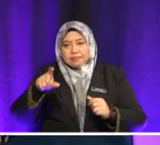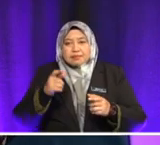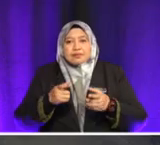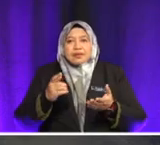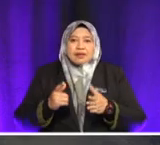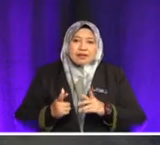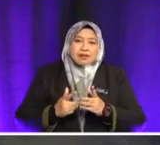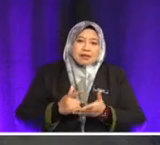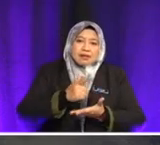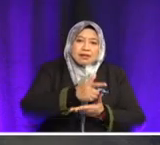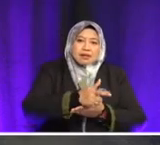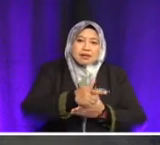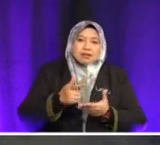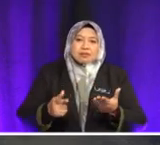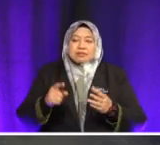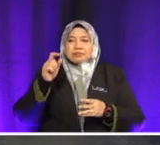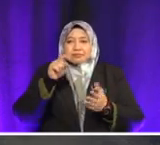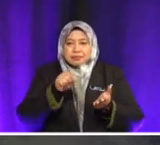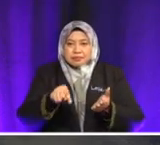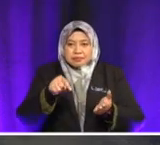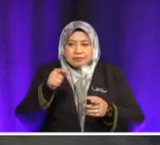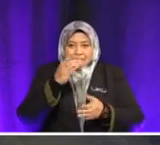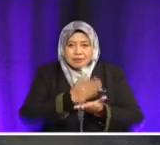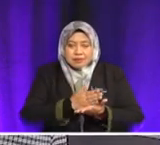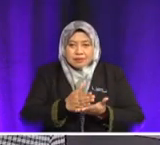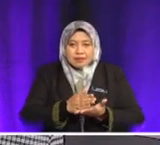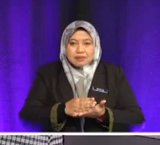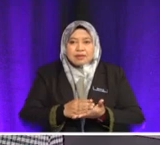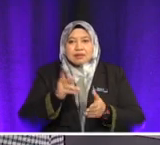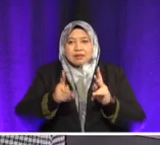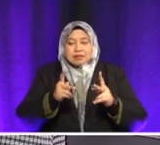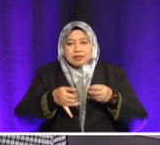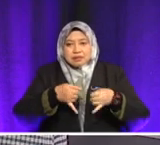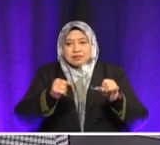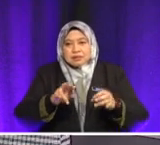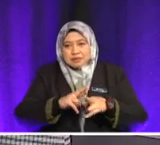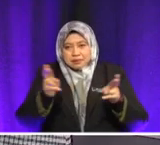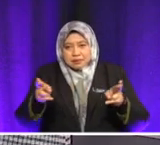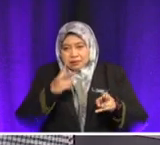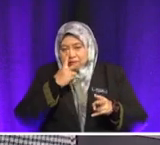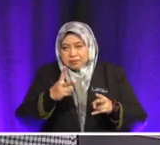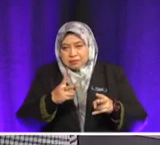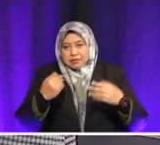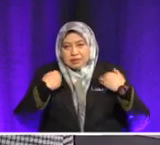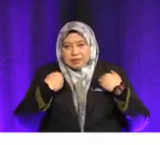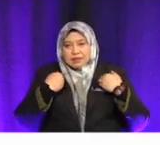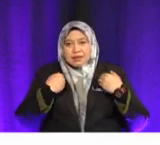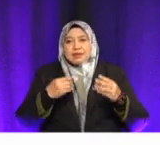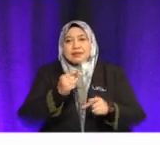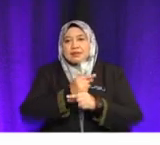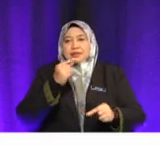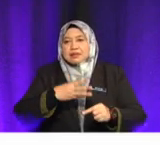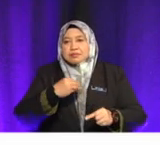jadi itu adalah locast Jadi kalau jalan raya kan ada garis putih tuh tengah-tengah